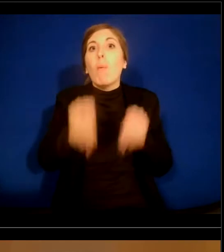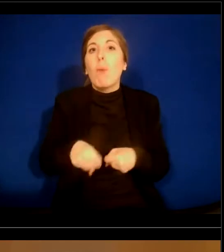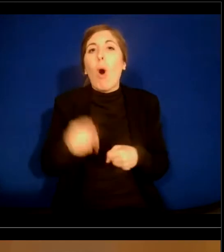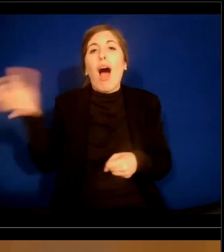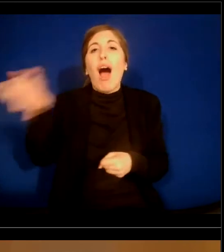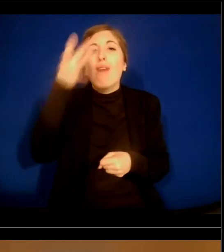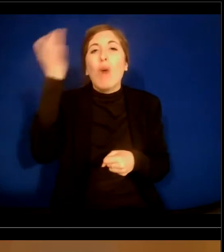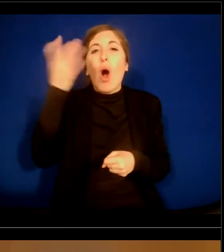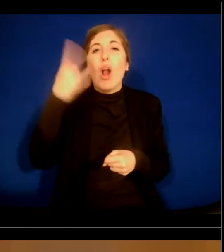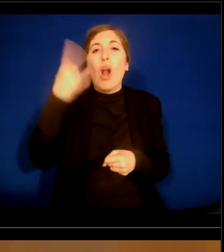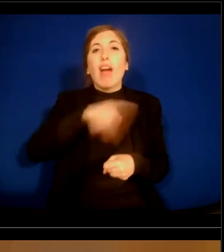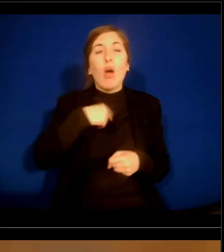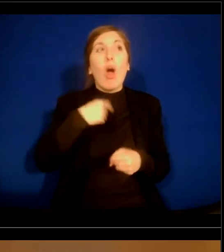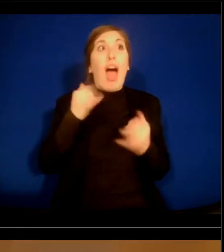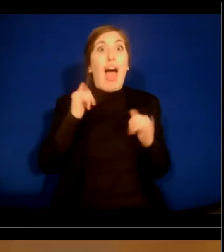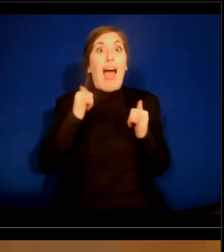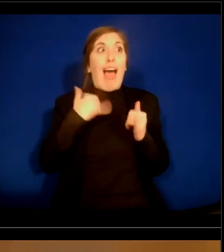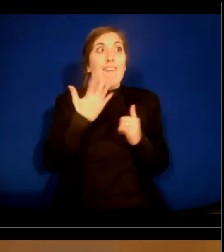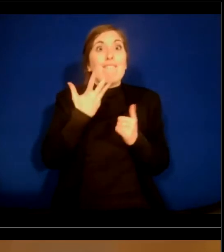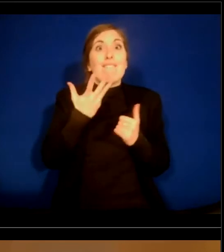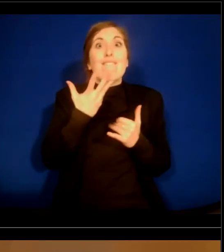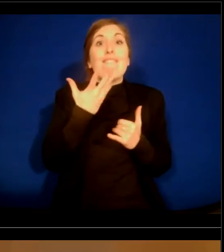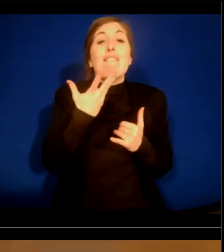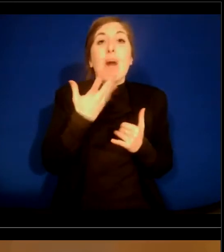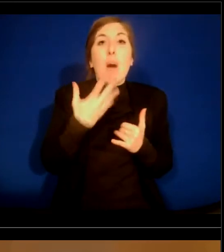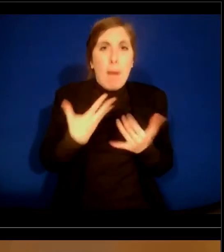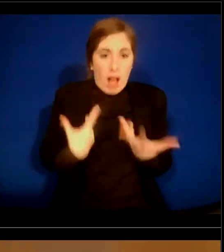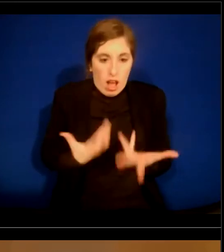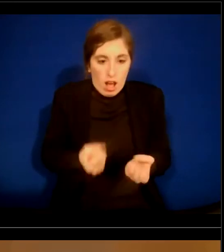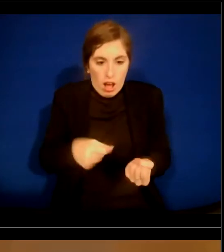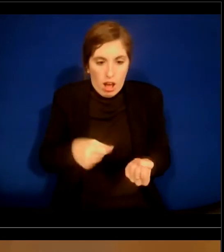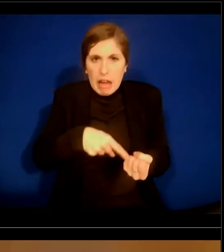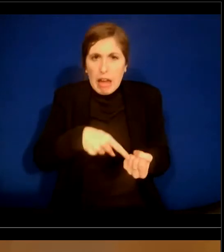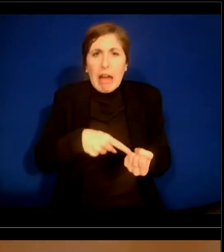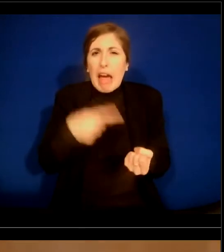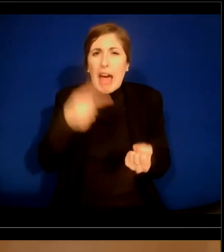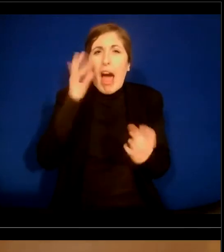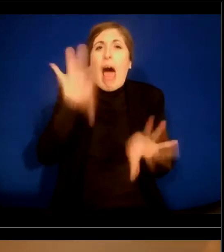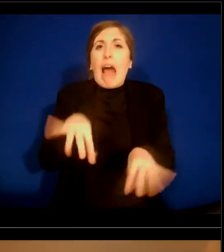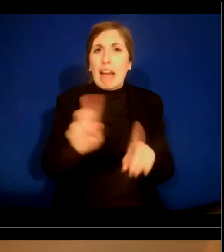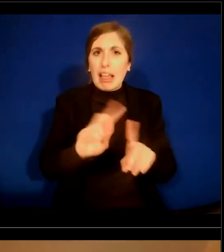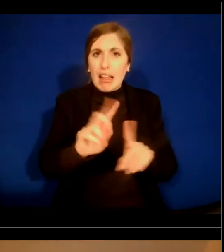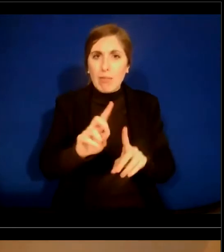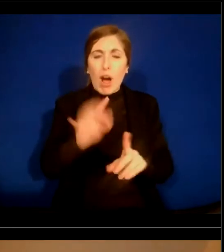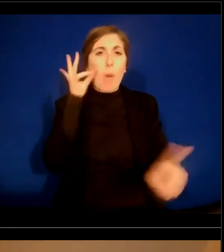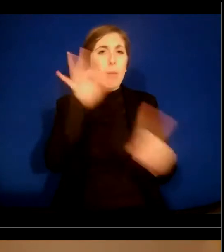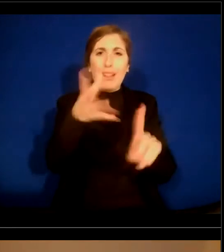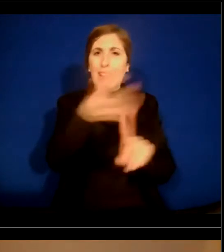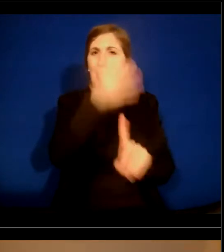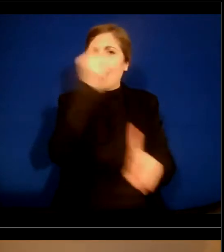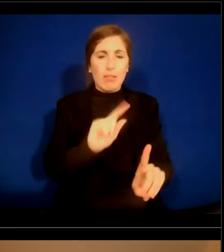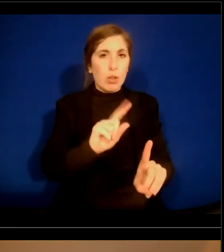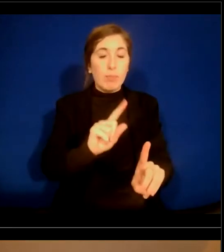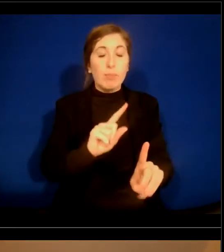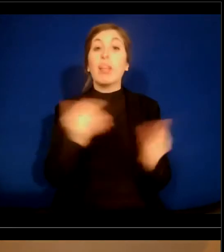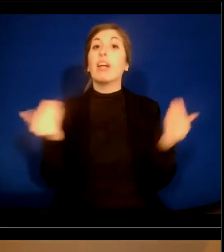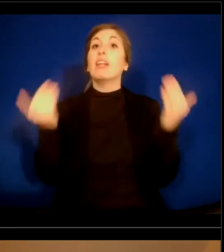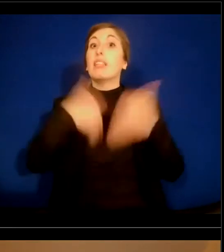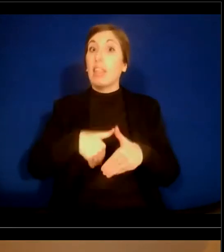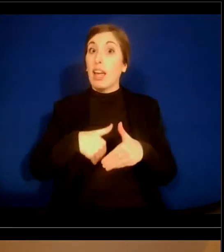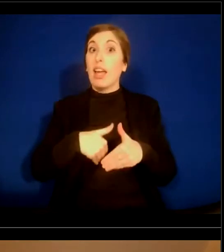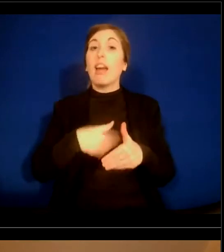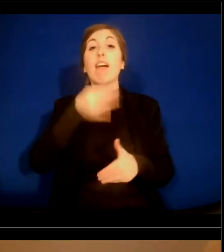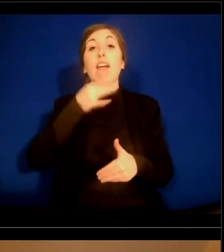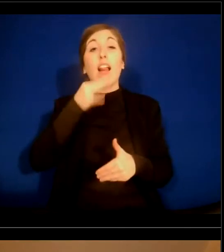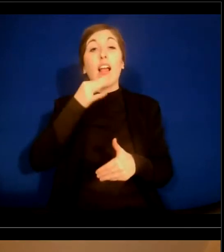magari possiamo fare delle cose che poi non raggiungono il loro scopo. Quindi questa sera avremo con noi persone che invece lavorano